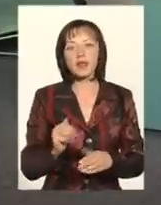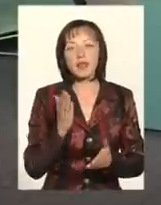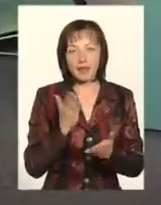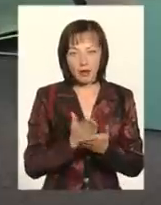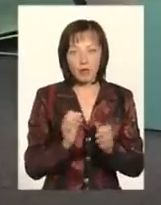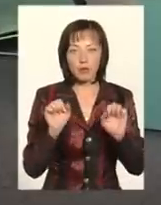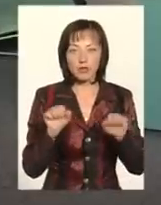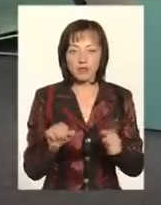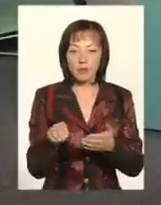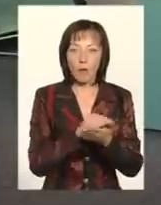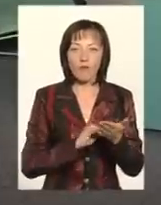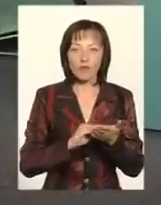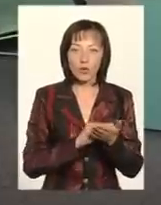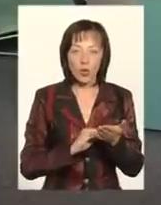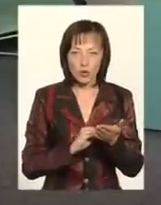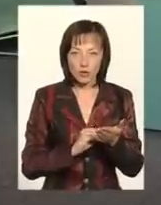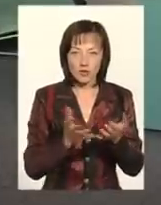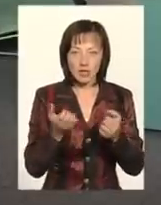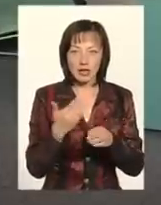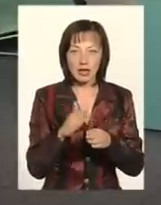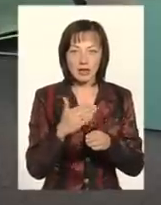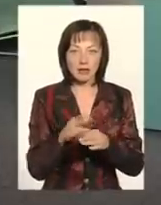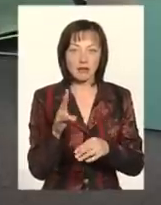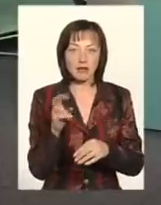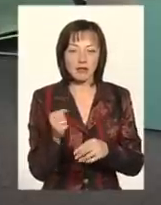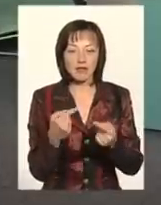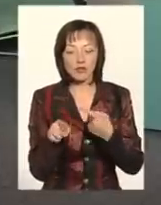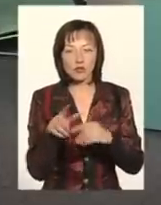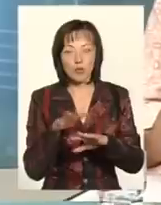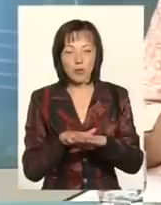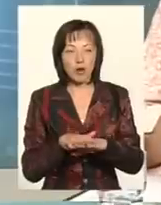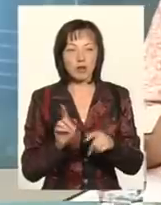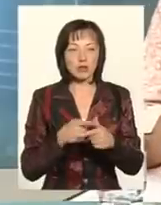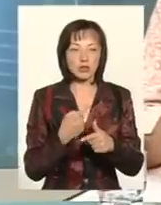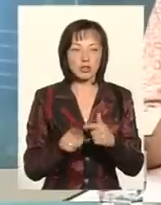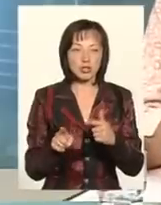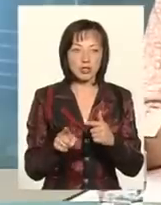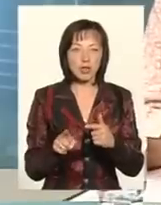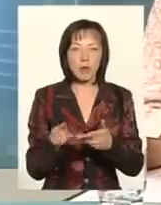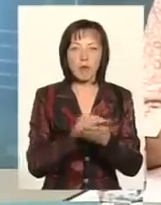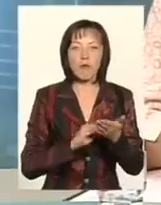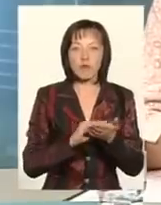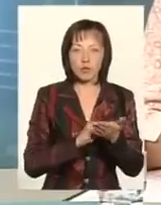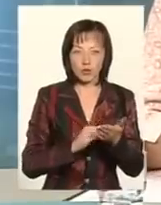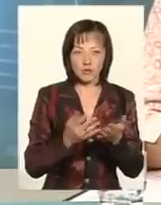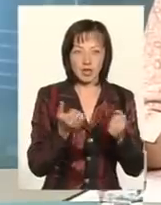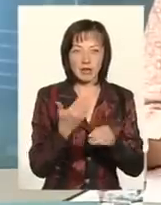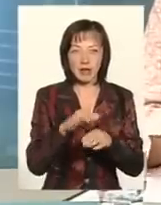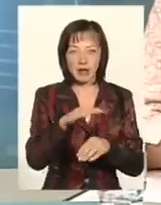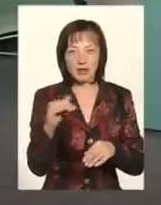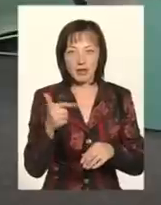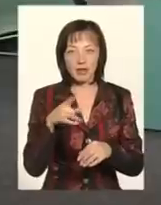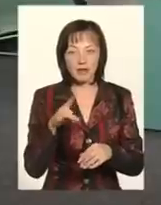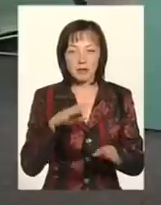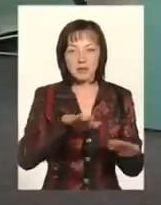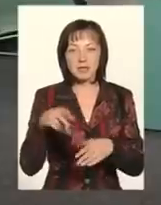перекредитуватися можливості пере на скажімо чи в іншому банку чи перекредитуватися в гривні Я бы хо після